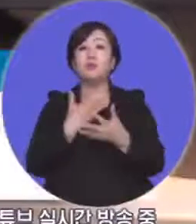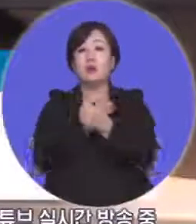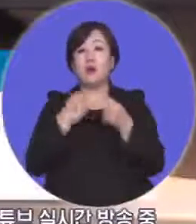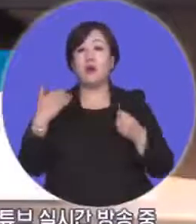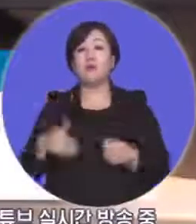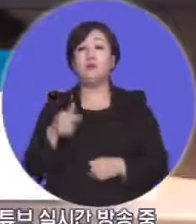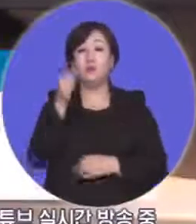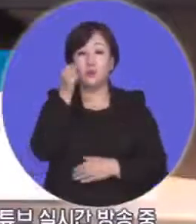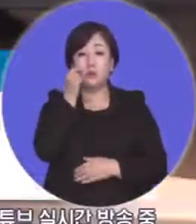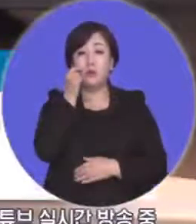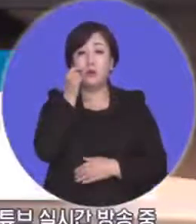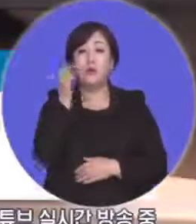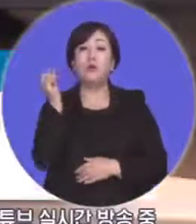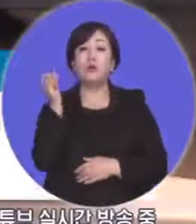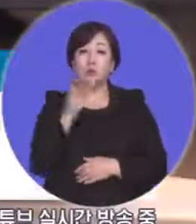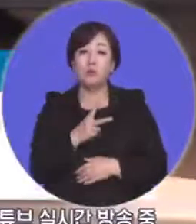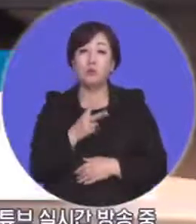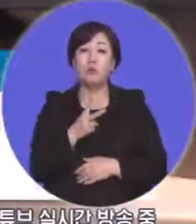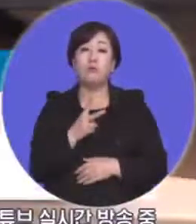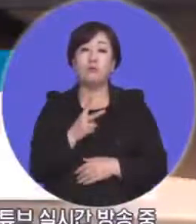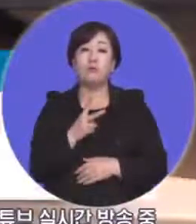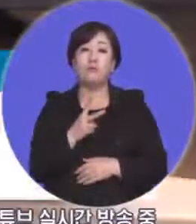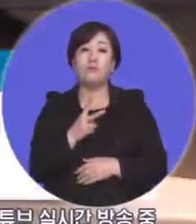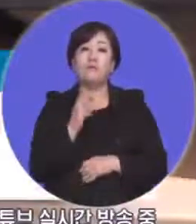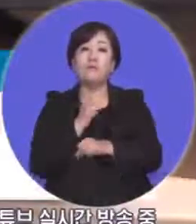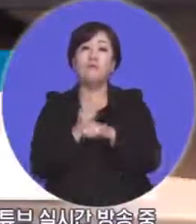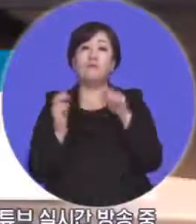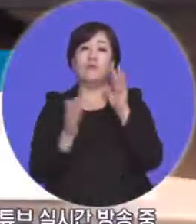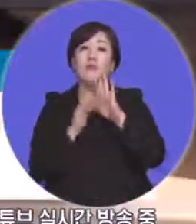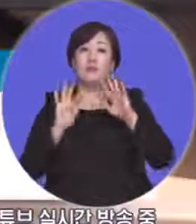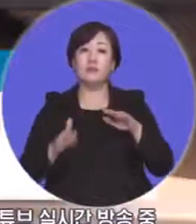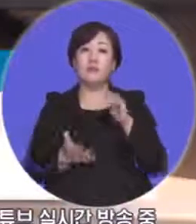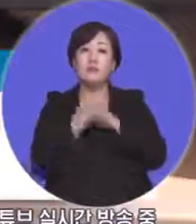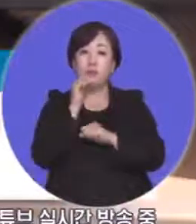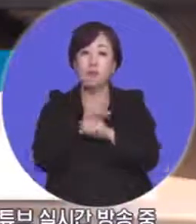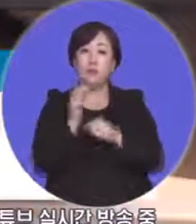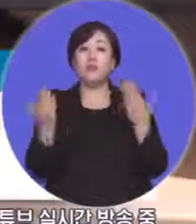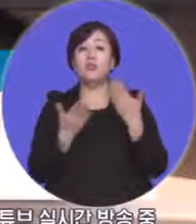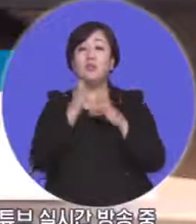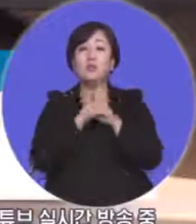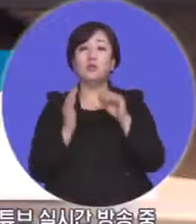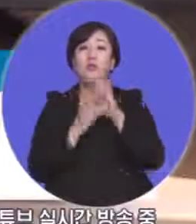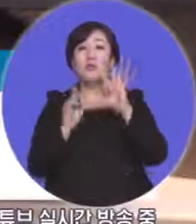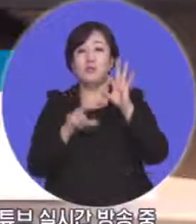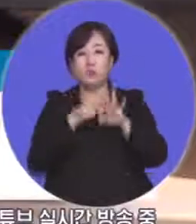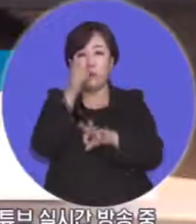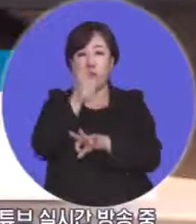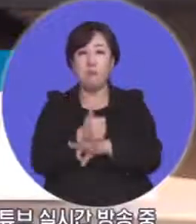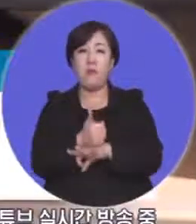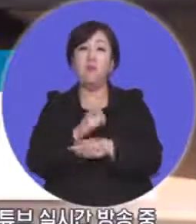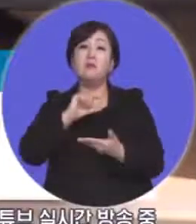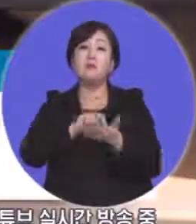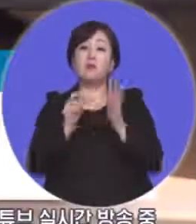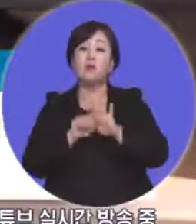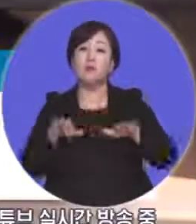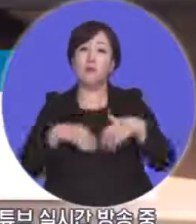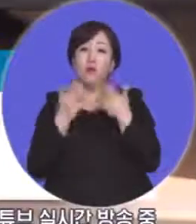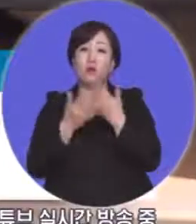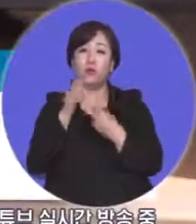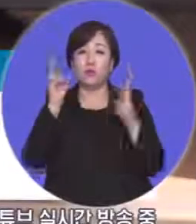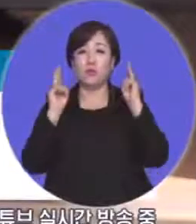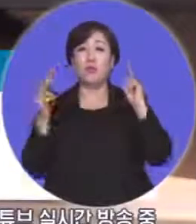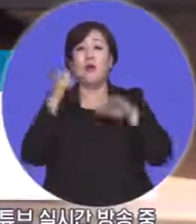못하였고 그러하기 때문에 요 지금 하고 있는 일들이 10월 말 되면 모두 마쳐집니다. 저희